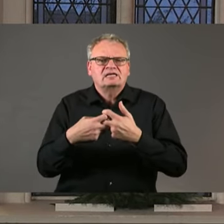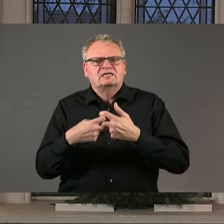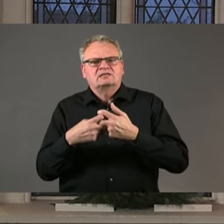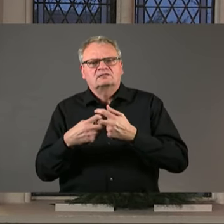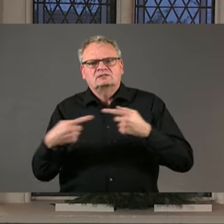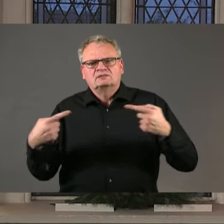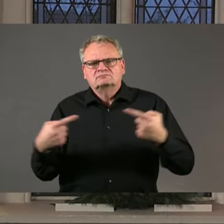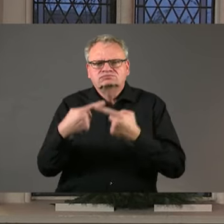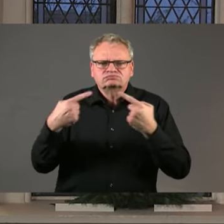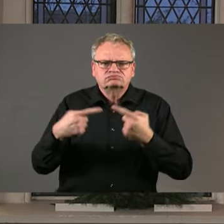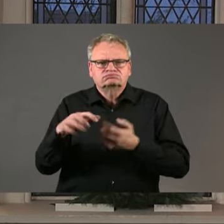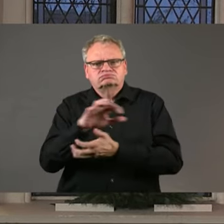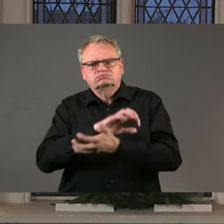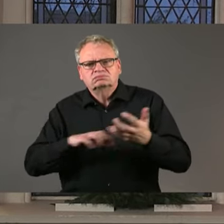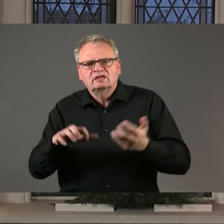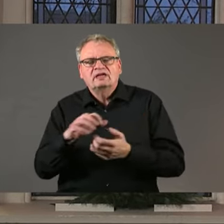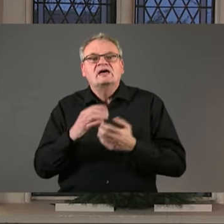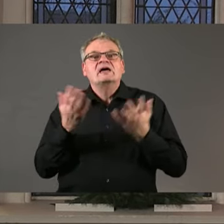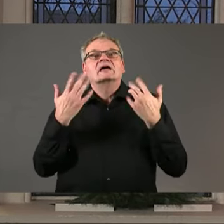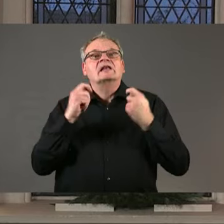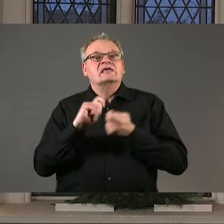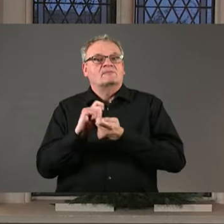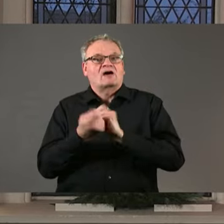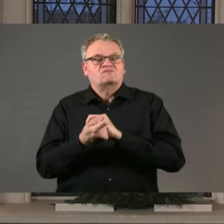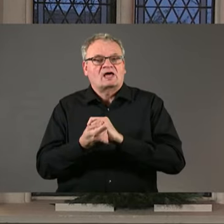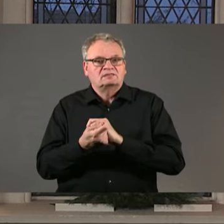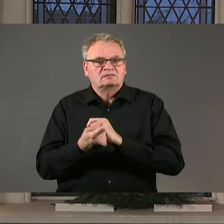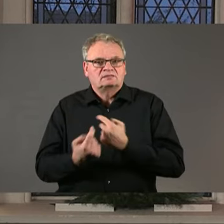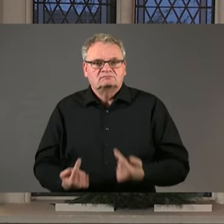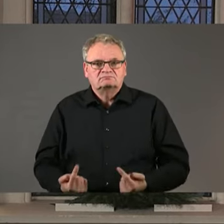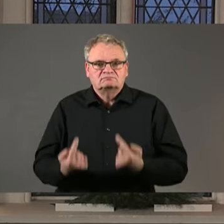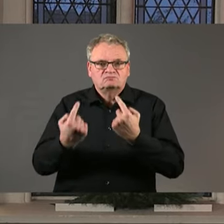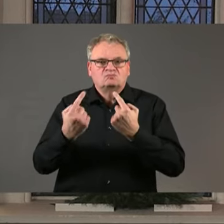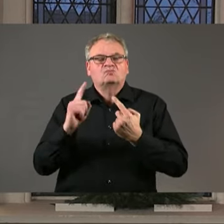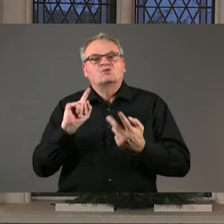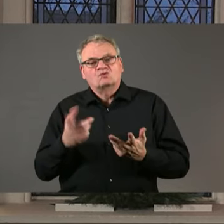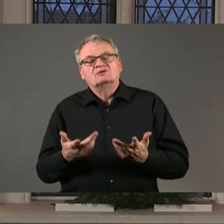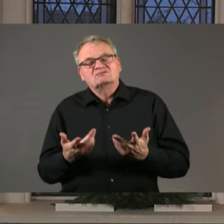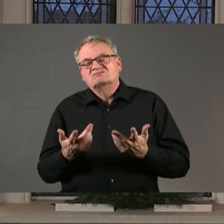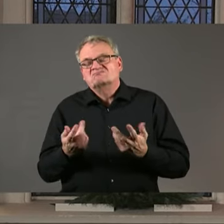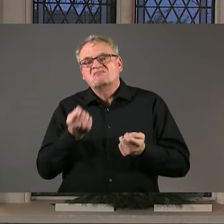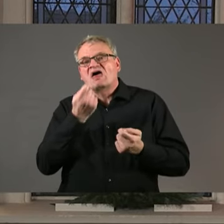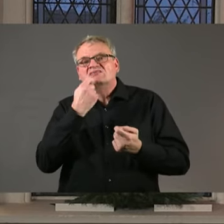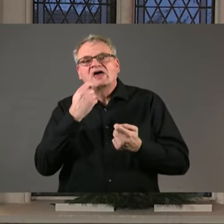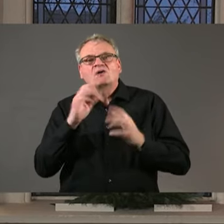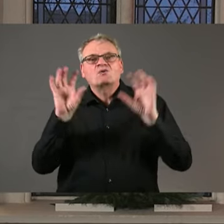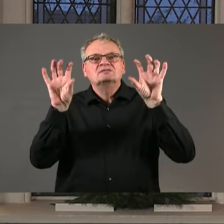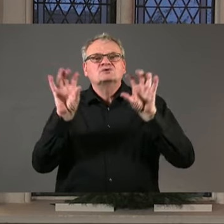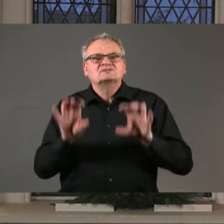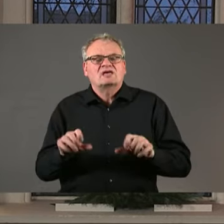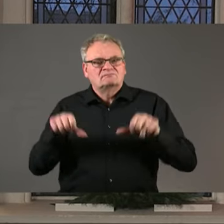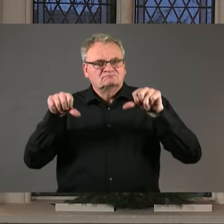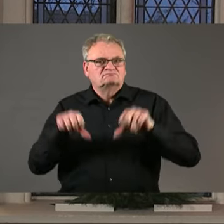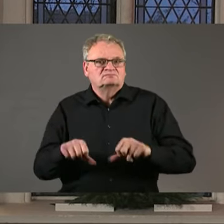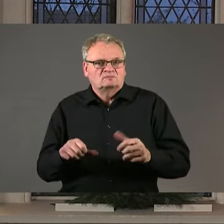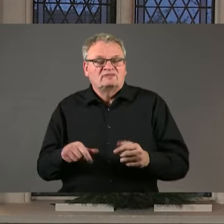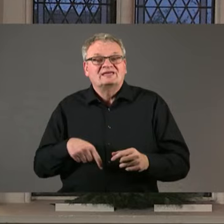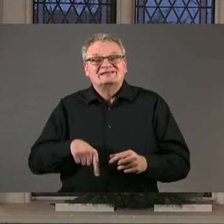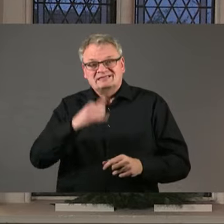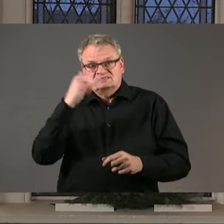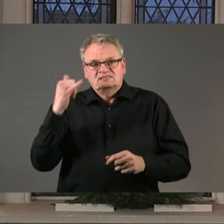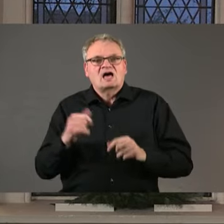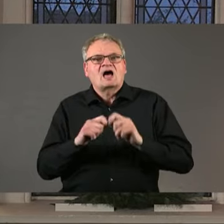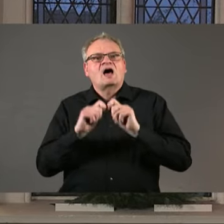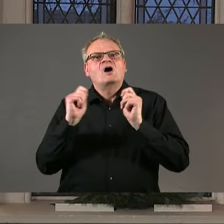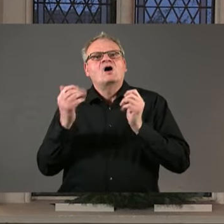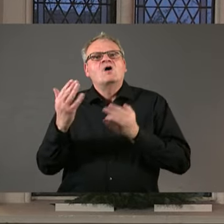des menschengemachten Klimawandels, aber auch am globalen Ernährungssystem. In diesem Jahr unterstützt Brot für die